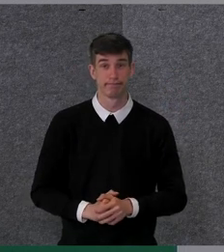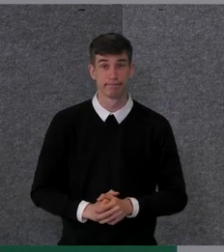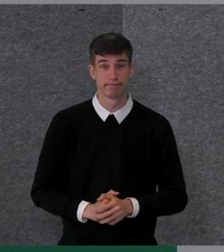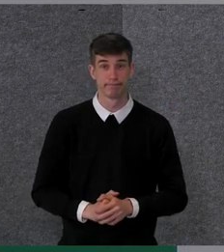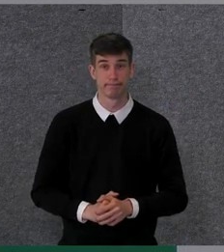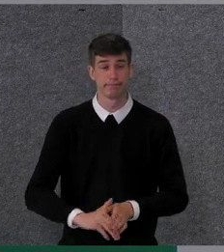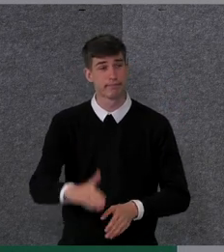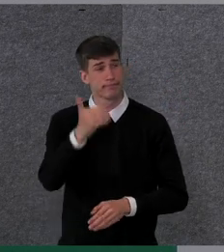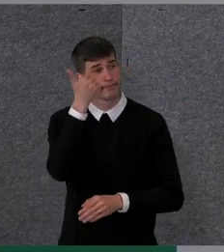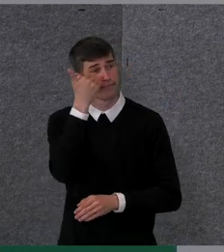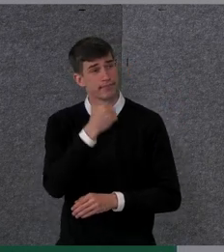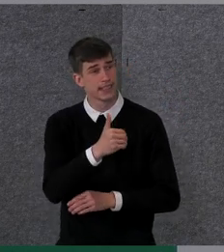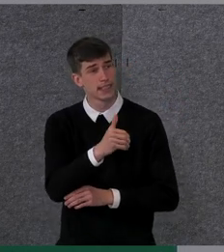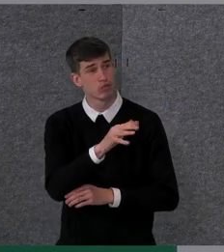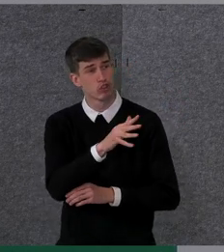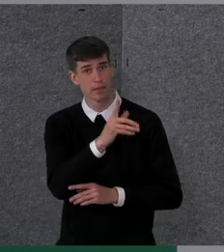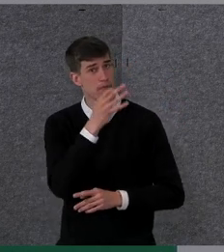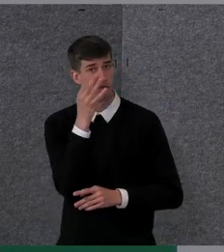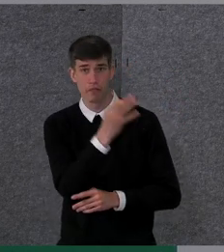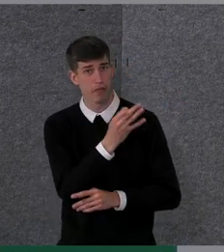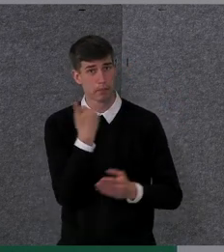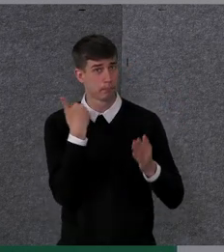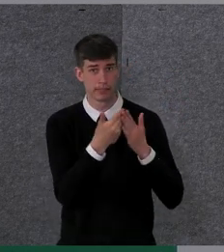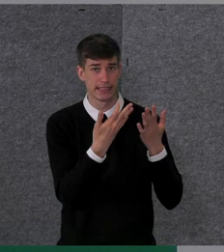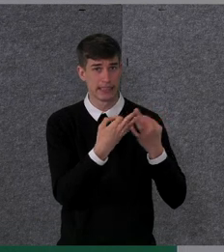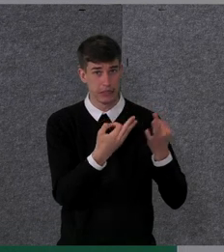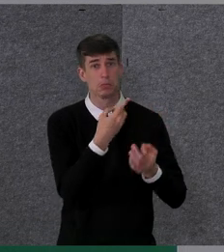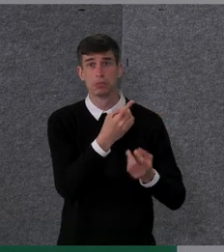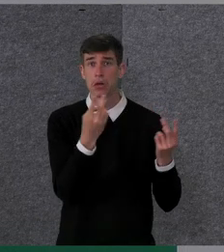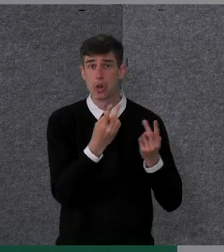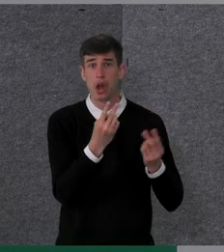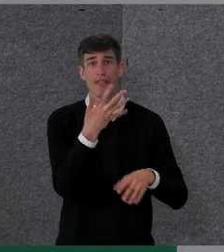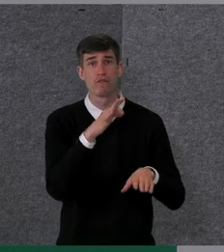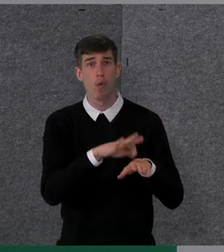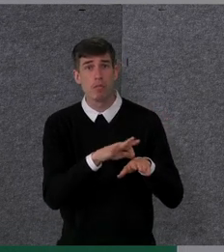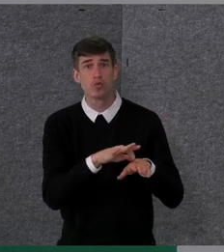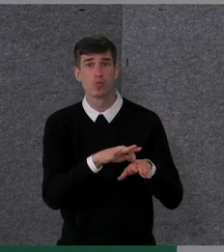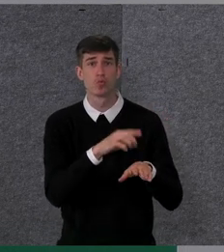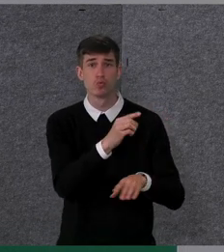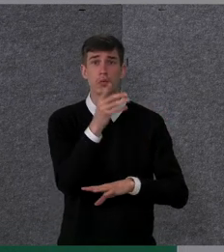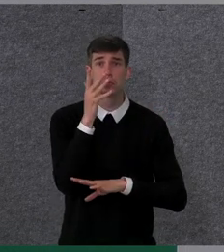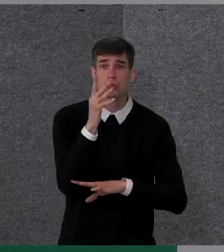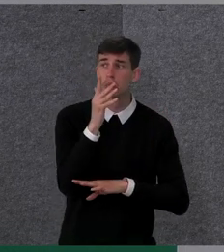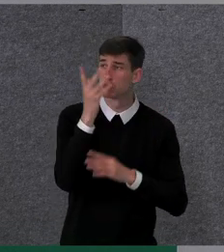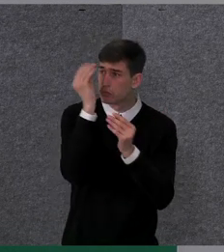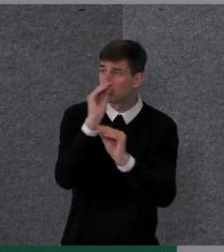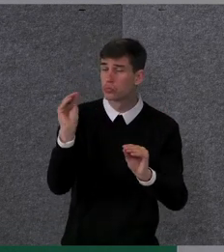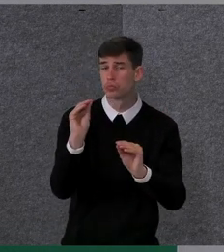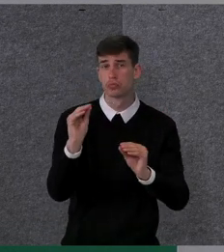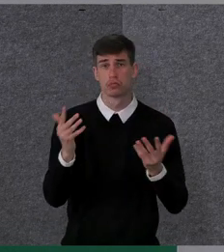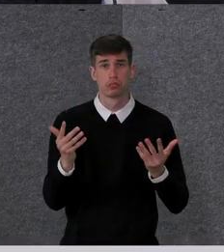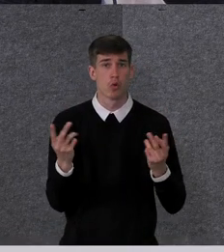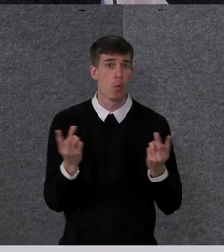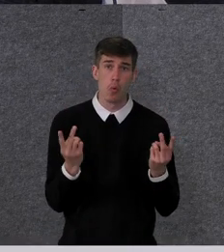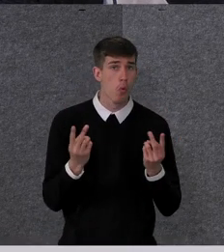Liebe Shahina, vielen Dank. Es liegen keine Fragen vor. Du hast dennoch die Möglichkeit, 5 Minuten zur Versammlung zu sprechen und kannst sie gerne nutzen oder